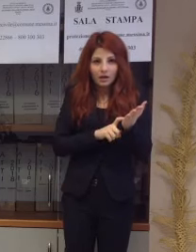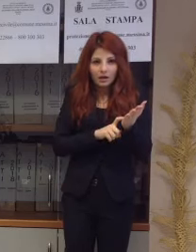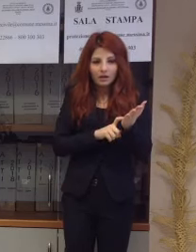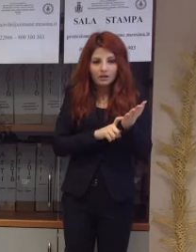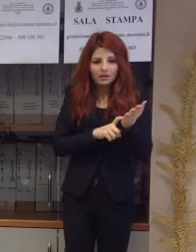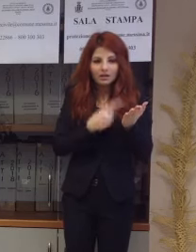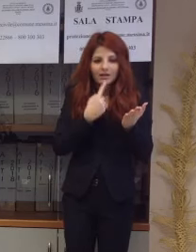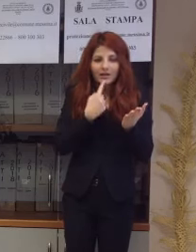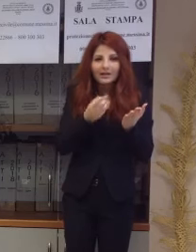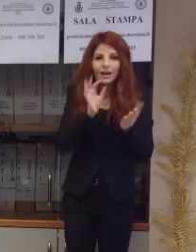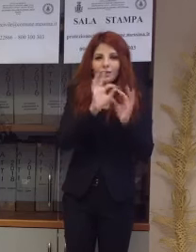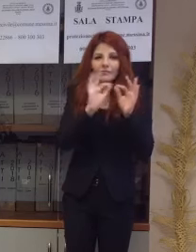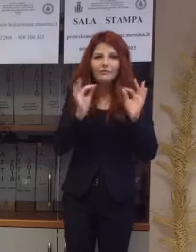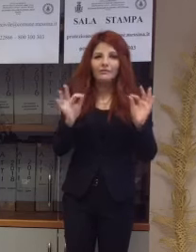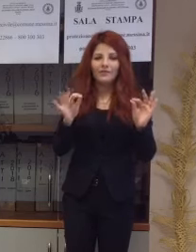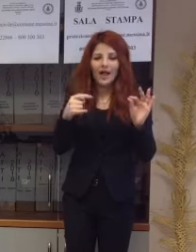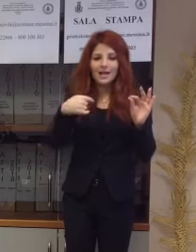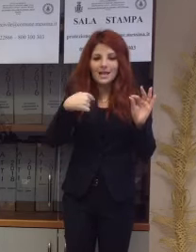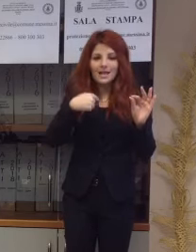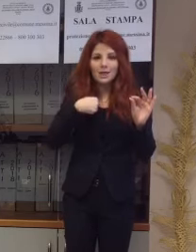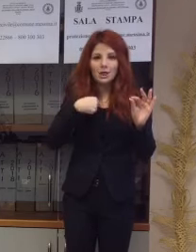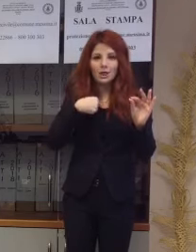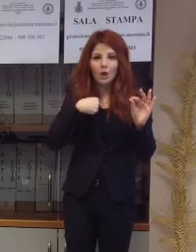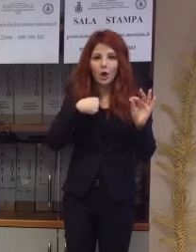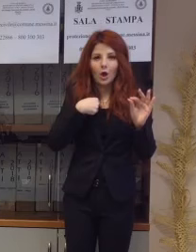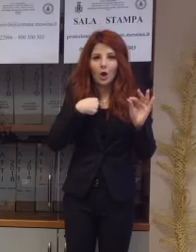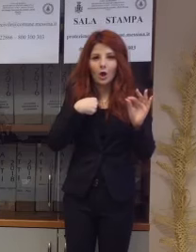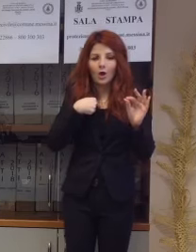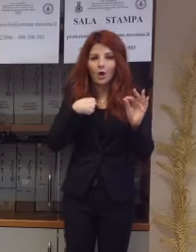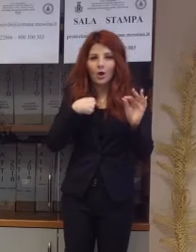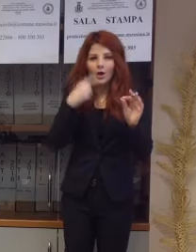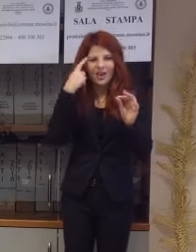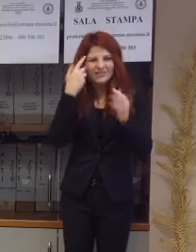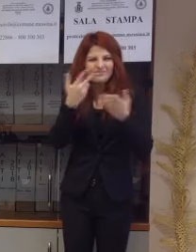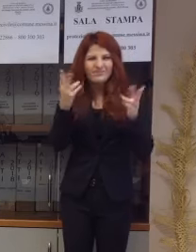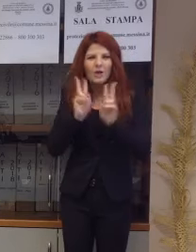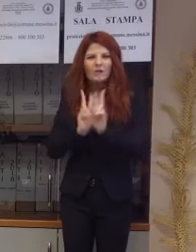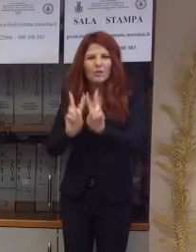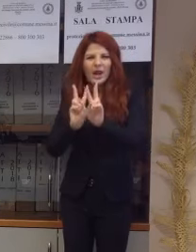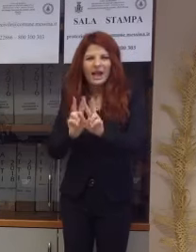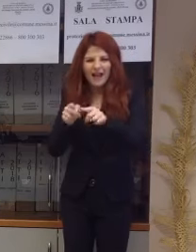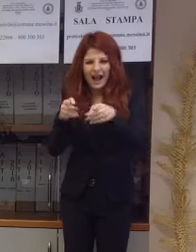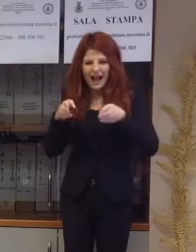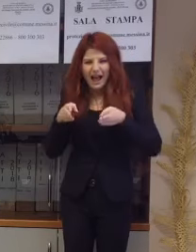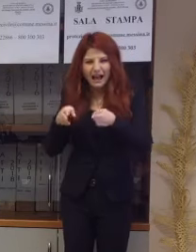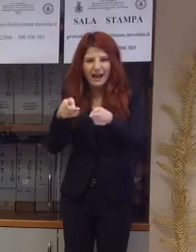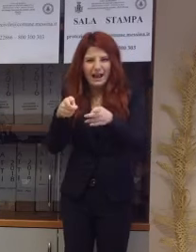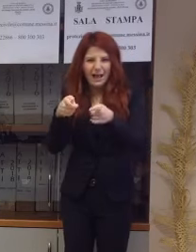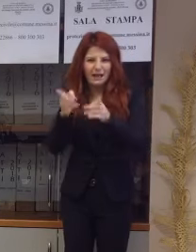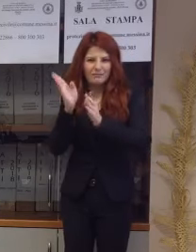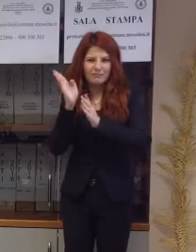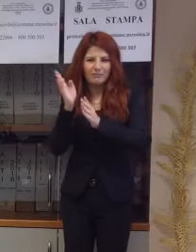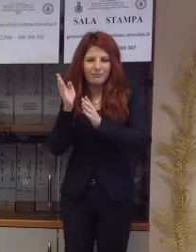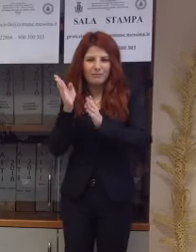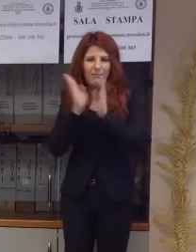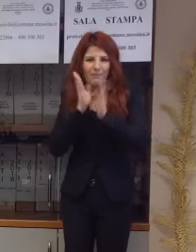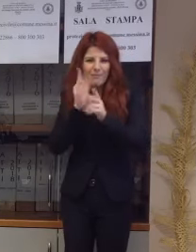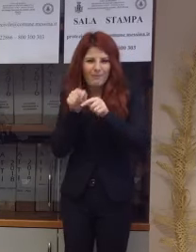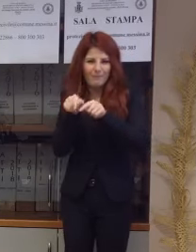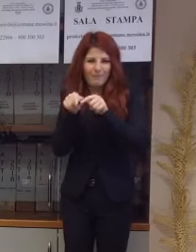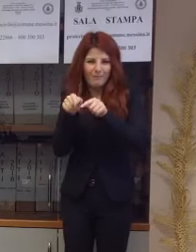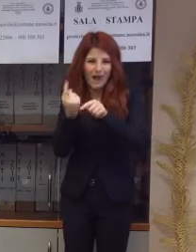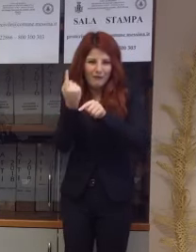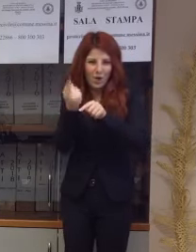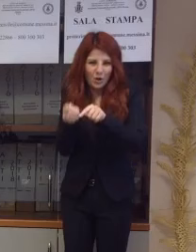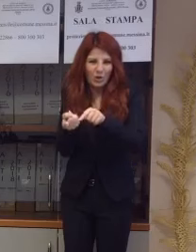ero a questo corteo funebre, di cui abbiamo altri dettagli che ora consegneremo comunque